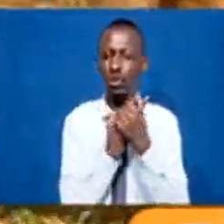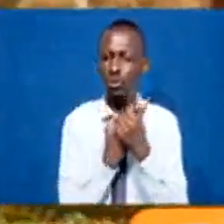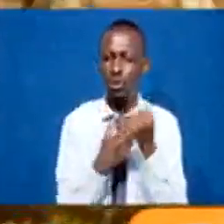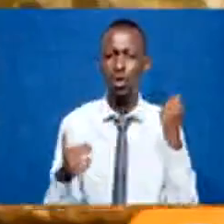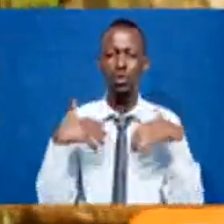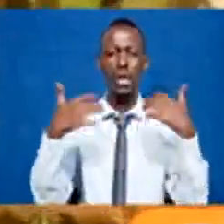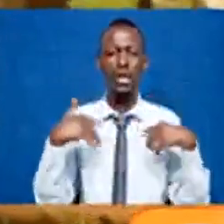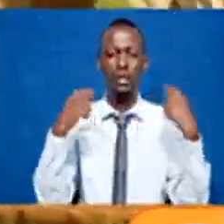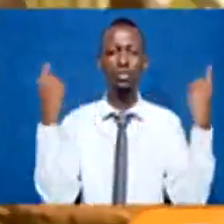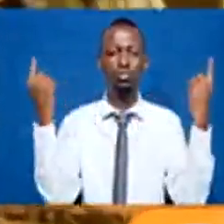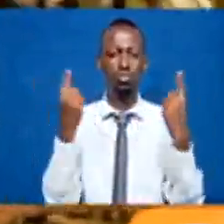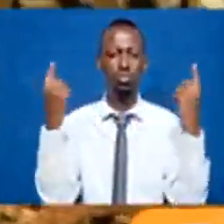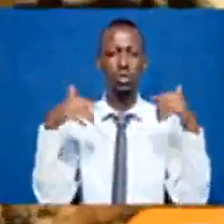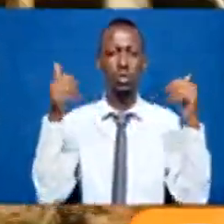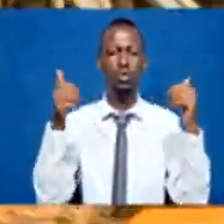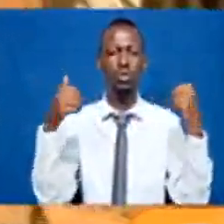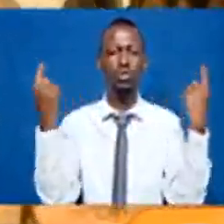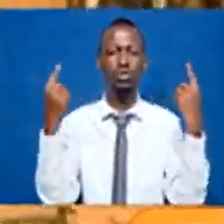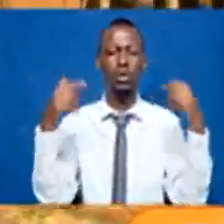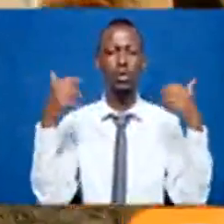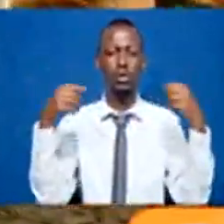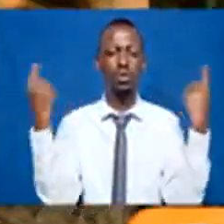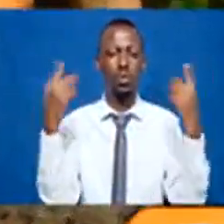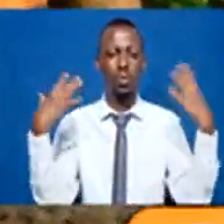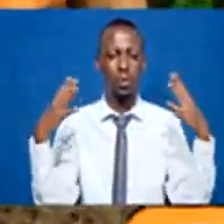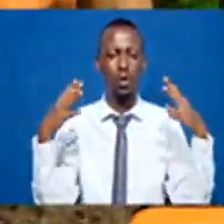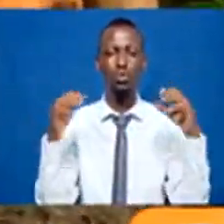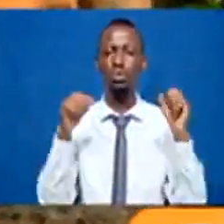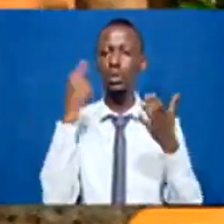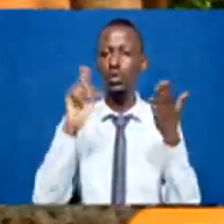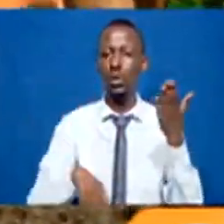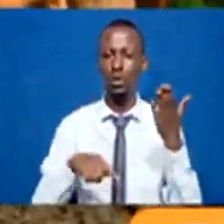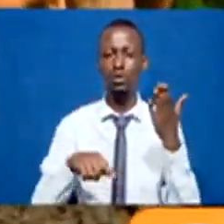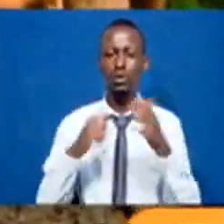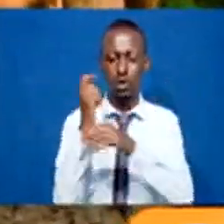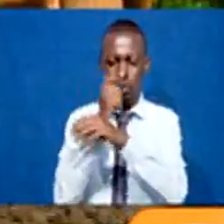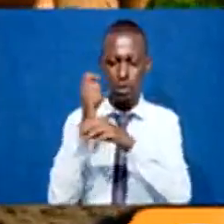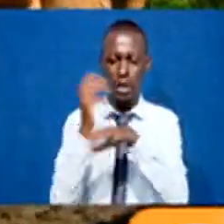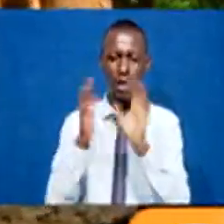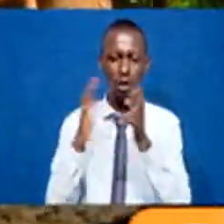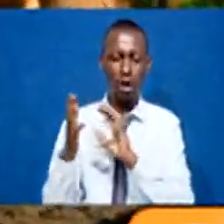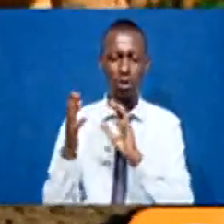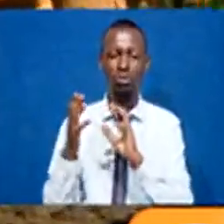wafugaji vilevile wamehimizwa kupata mafunzo kuhusu jinsi ya kudhibiti mifugo tofauti na